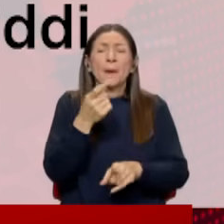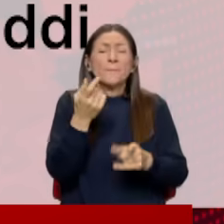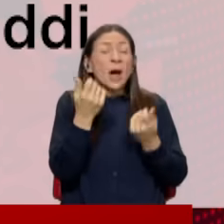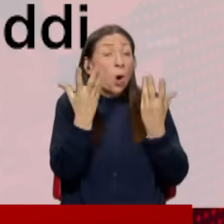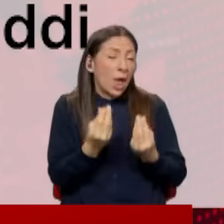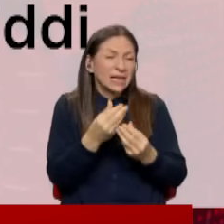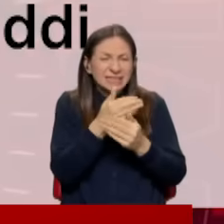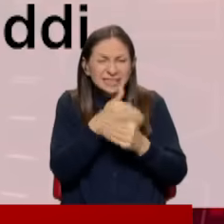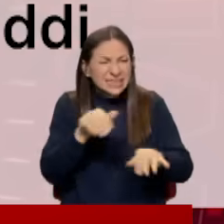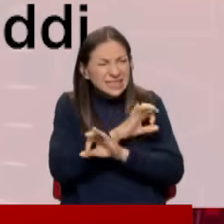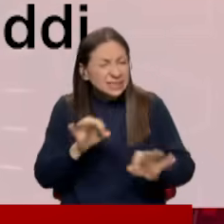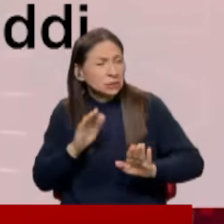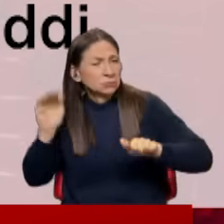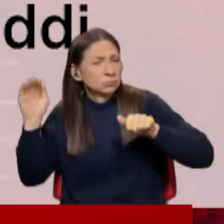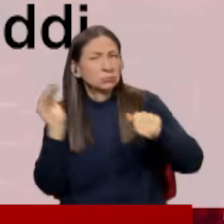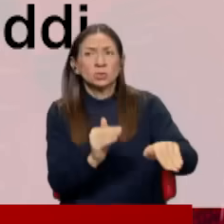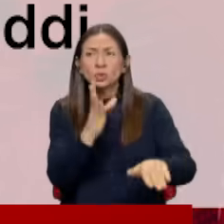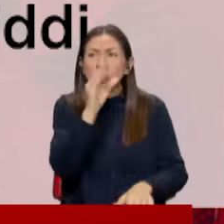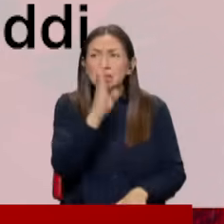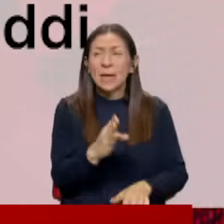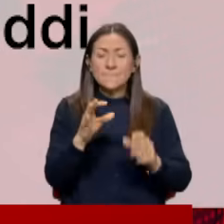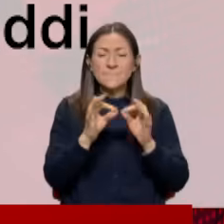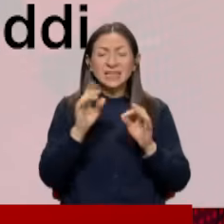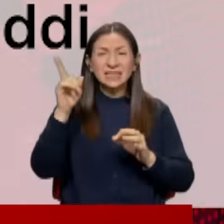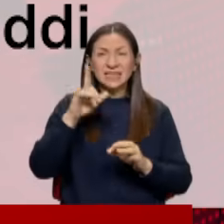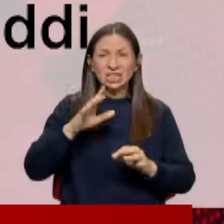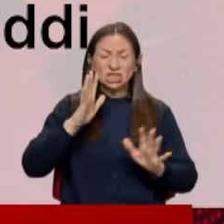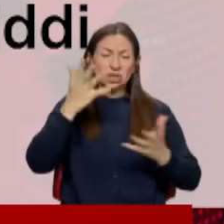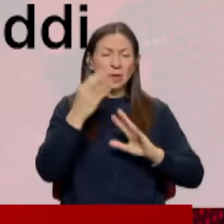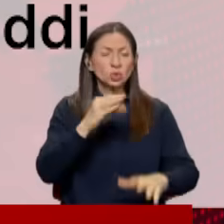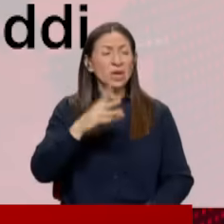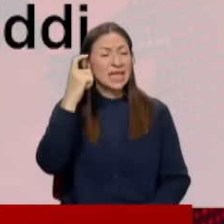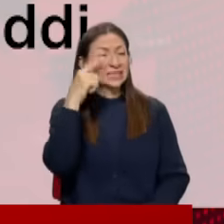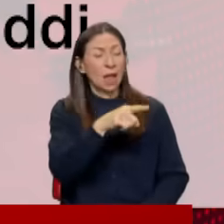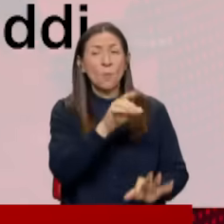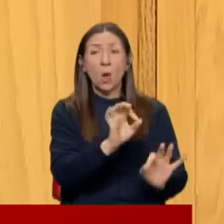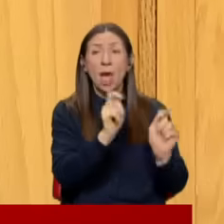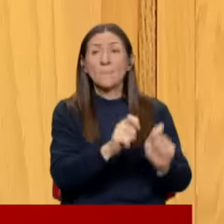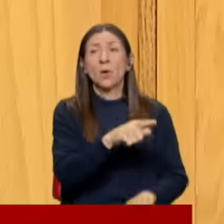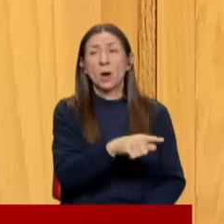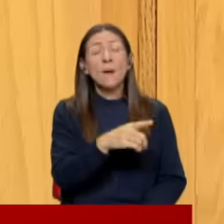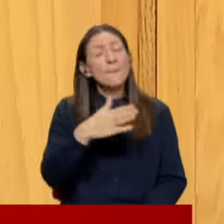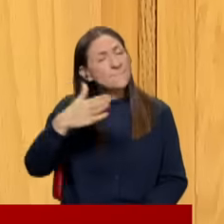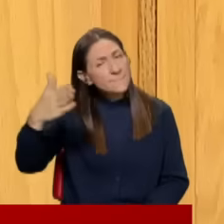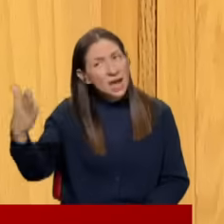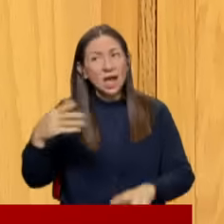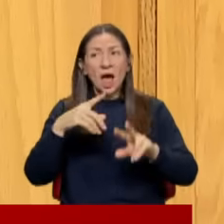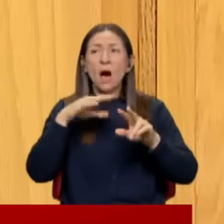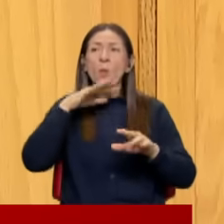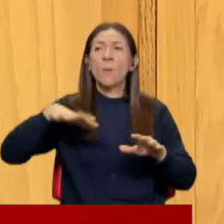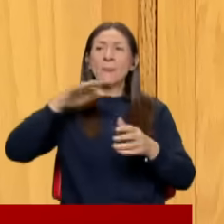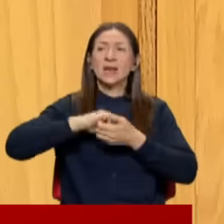parasal olarak sınırsız destekleri ciddi manada Batı'nın şımarık çocuğu İsrail'i bu noktalara taşıdı. Bırakın Avrupa Birliği'nin ne